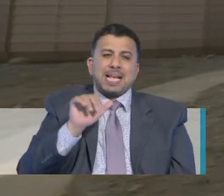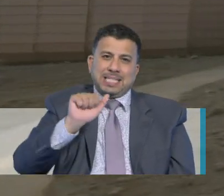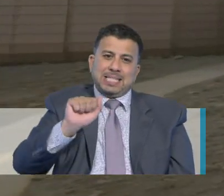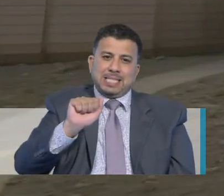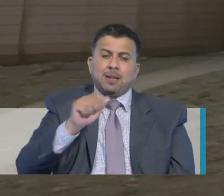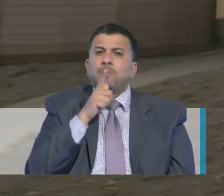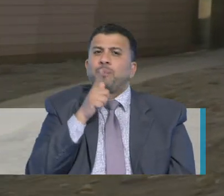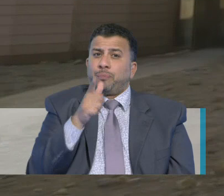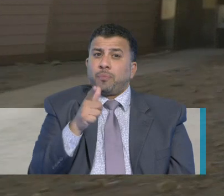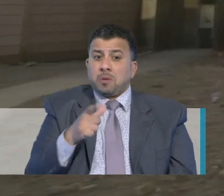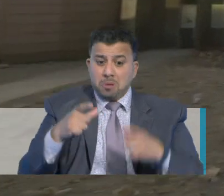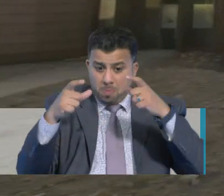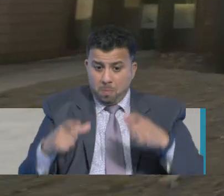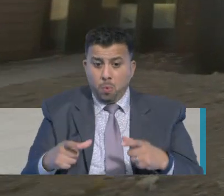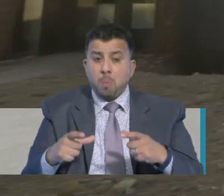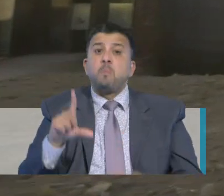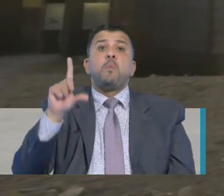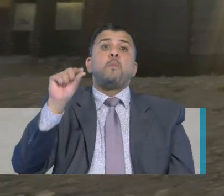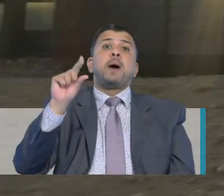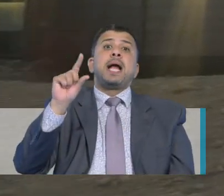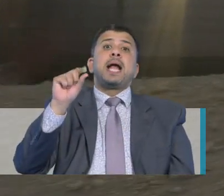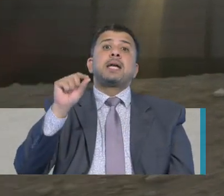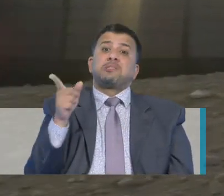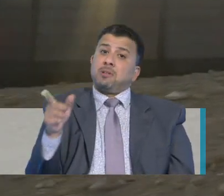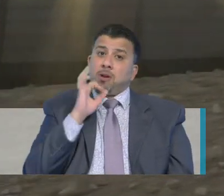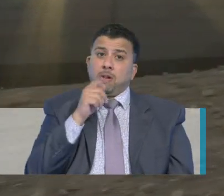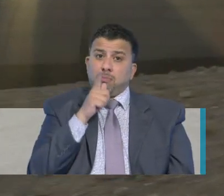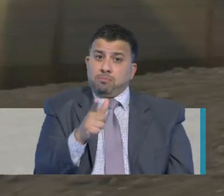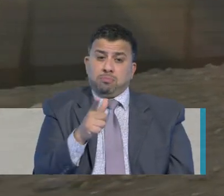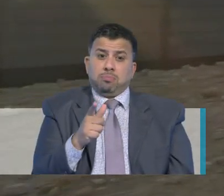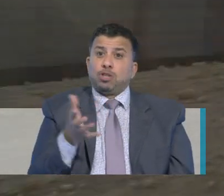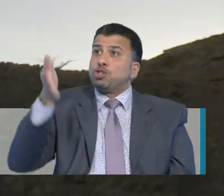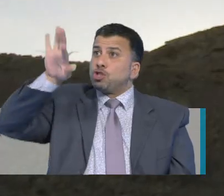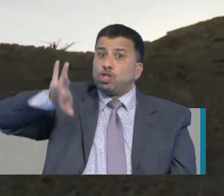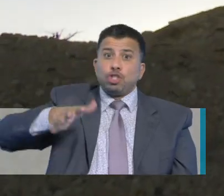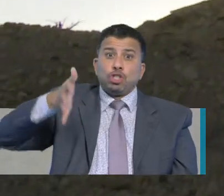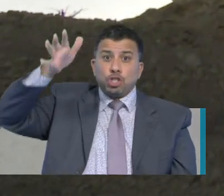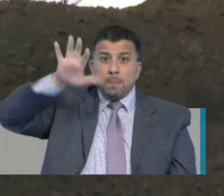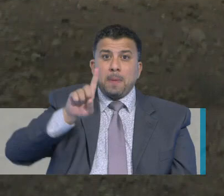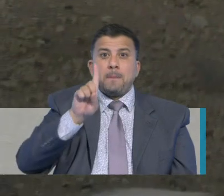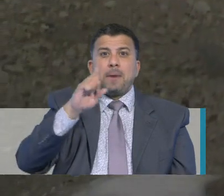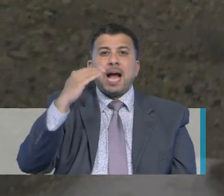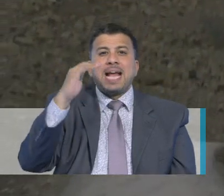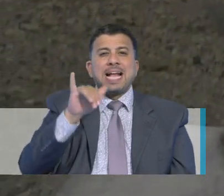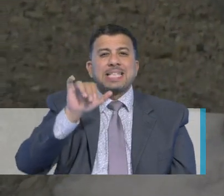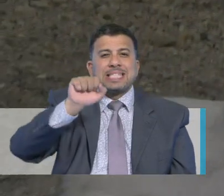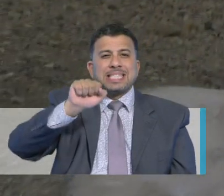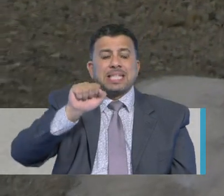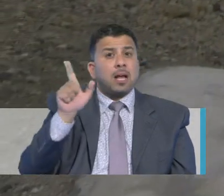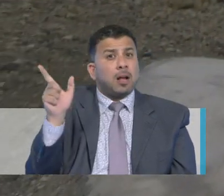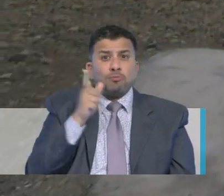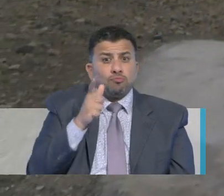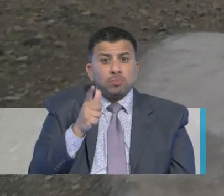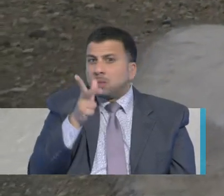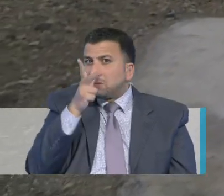ويعود الموقع المميز للحديقة خصوصا وجبل بحيص عموما أدراج الزمان بما يحمله من